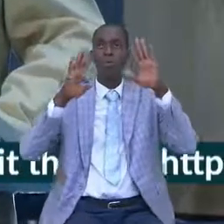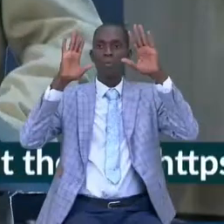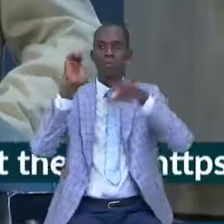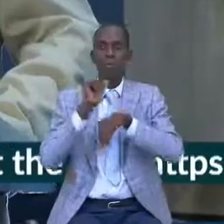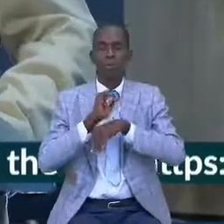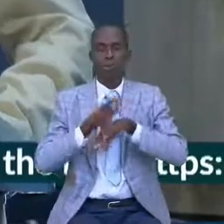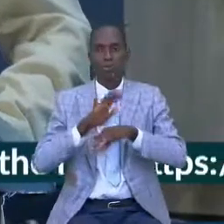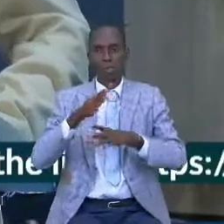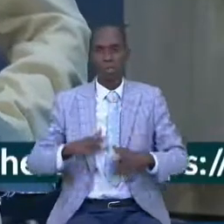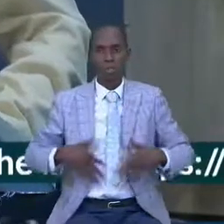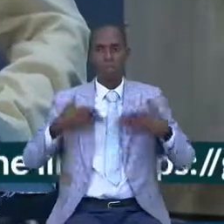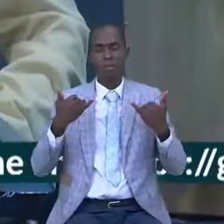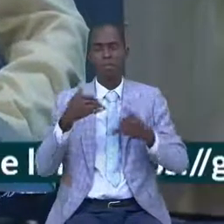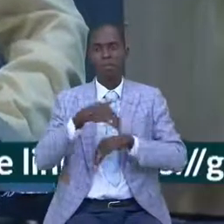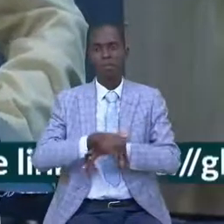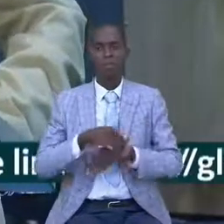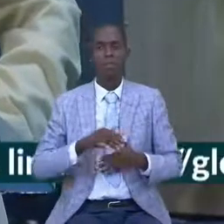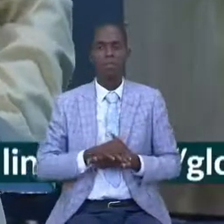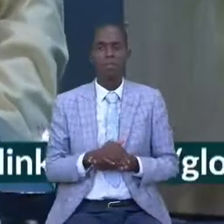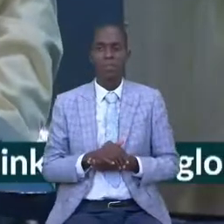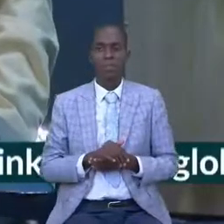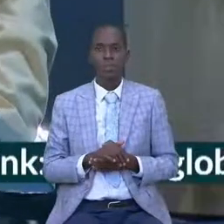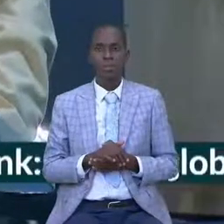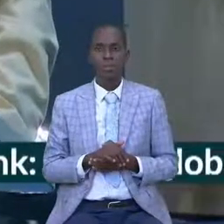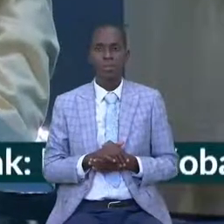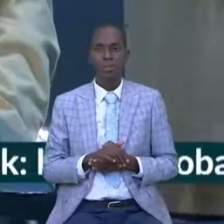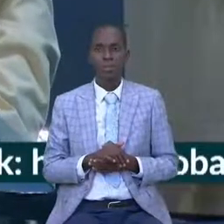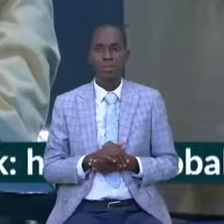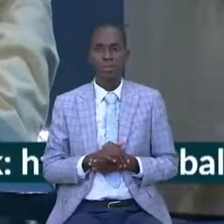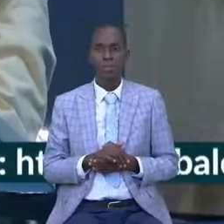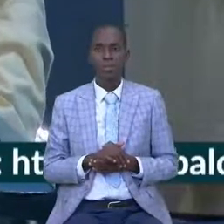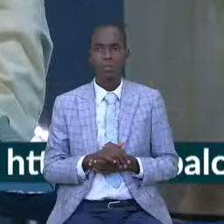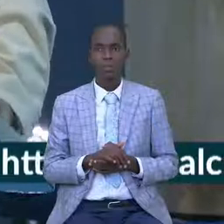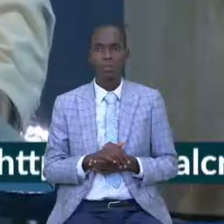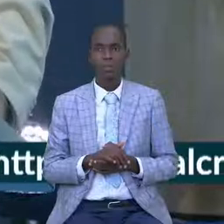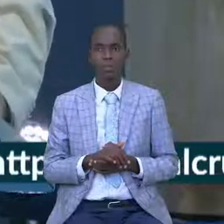au Seigneur. Et dès que l'homme de Dieu viendra,